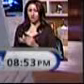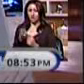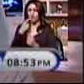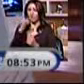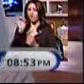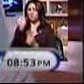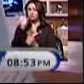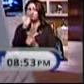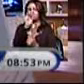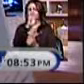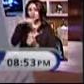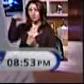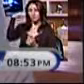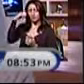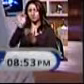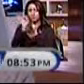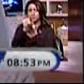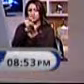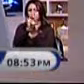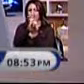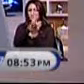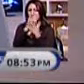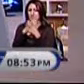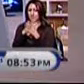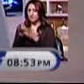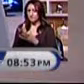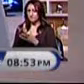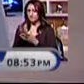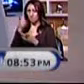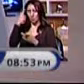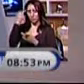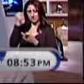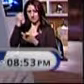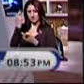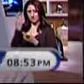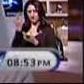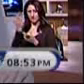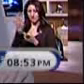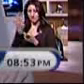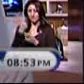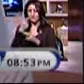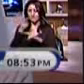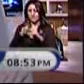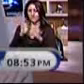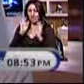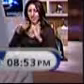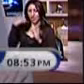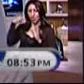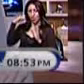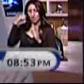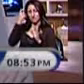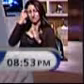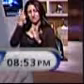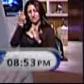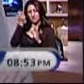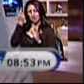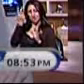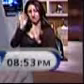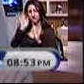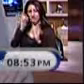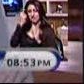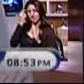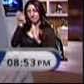كل القيادات الثانيه. فواضح ان الموضوع عجيب جدا. وبعدين هو يختار وزير الثقافه اما لابداعه